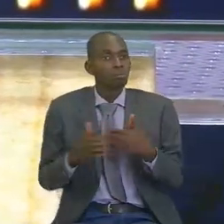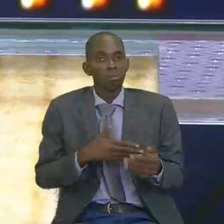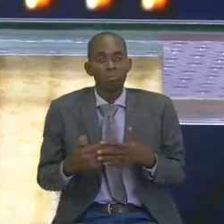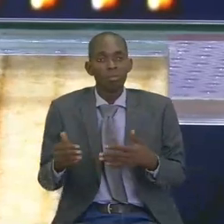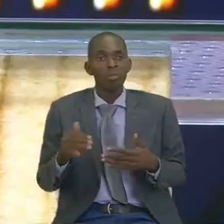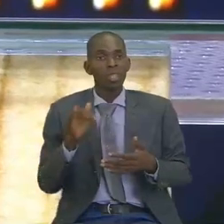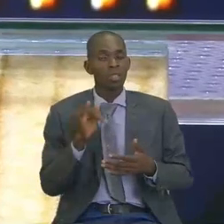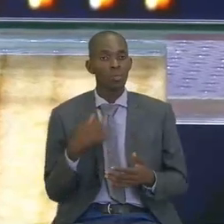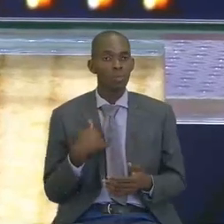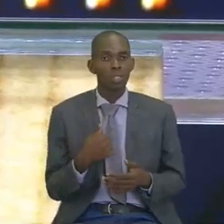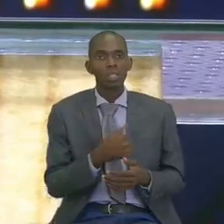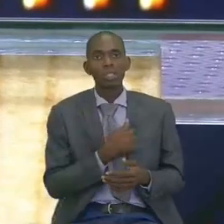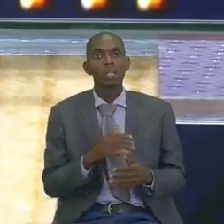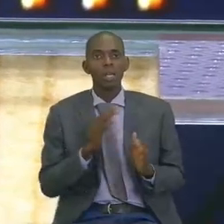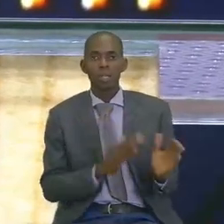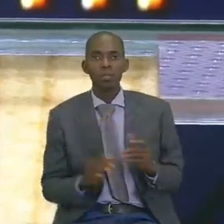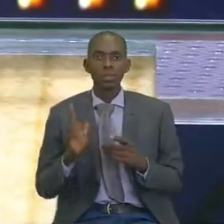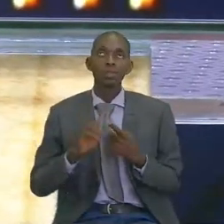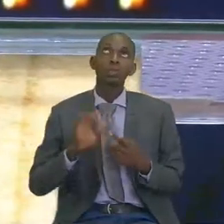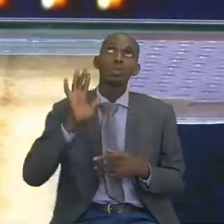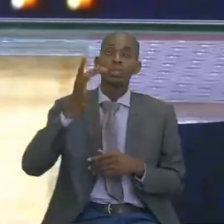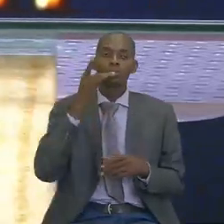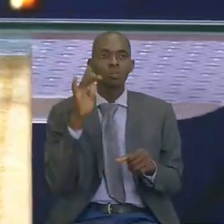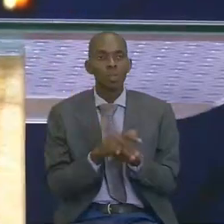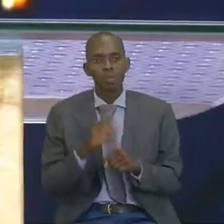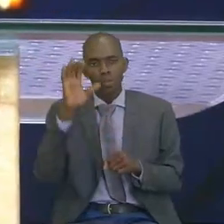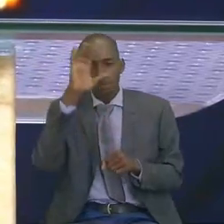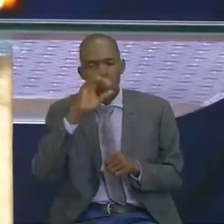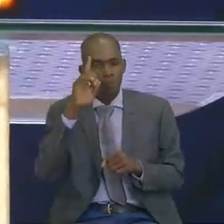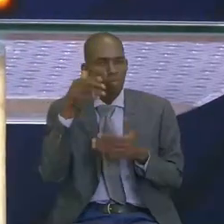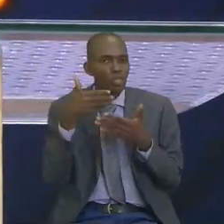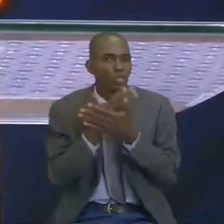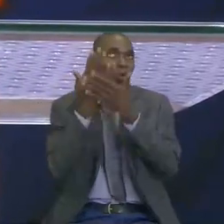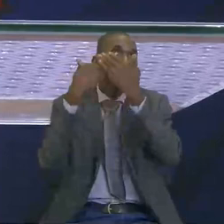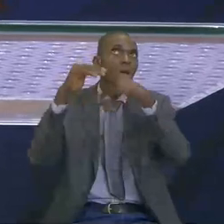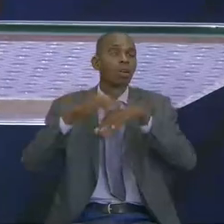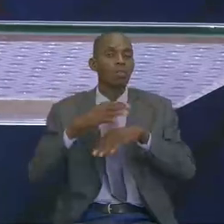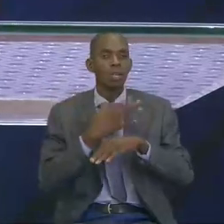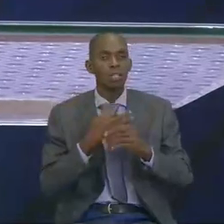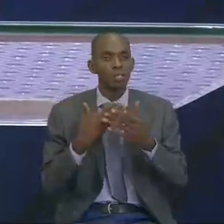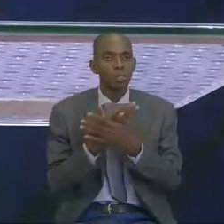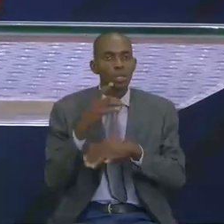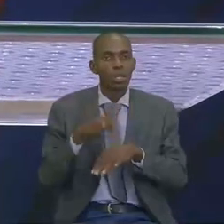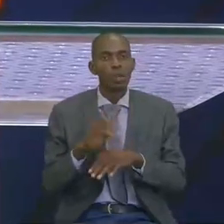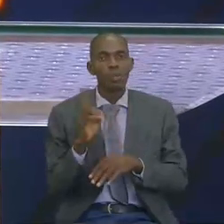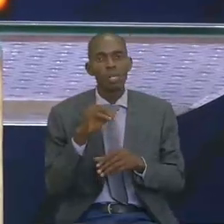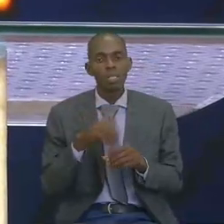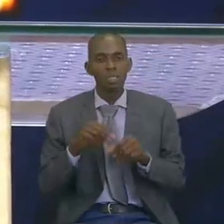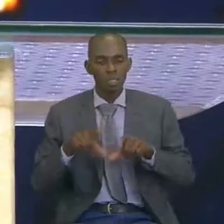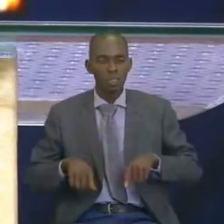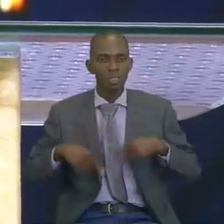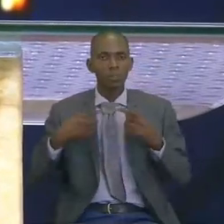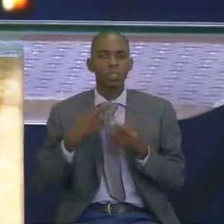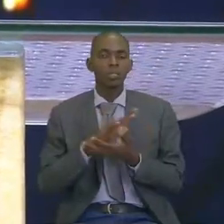attendons, selon sa promesse, de nouveaux cieux et une nouvelle terre où la justice